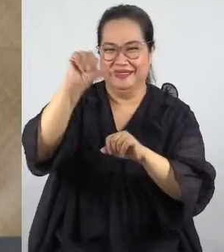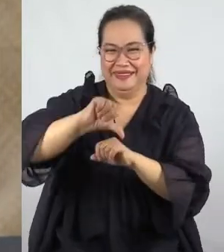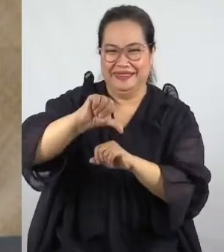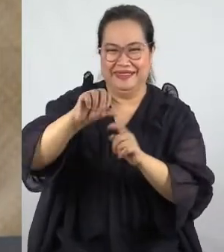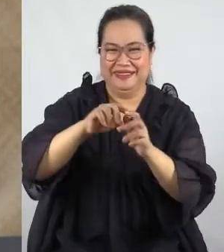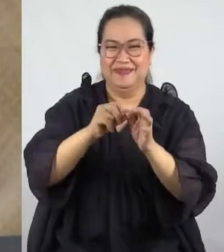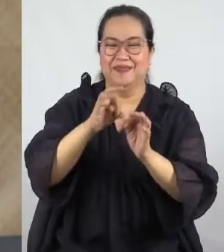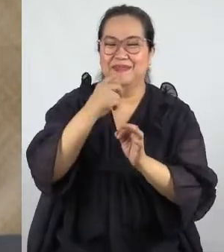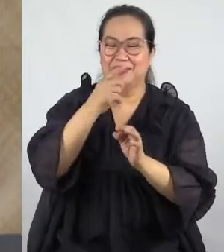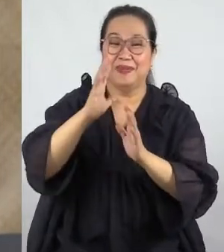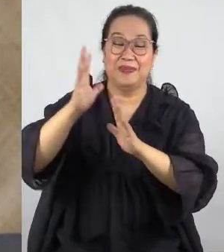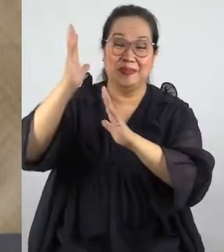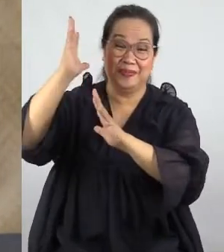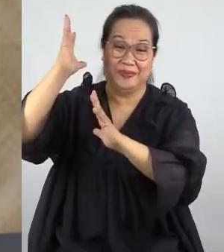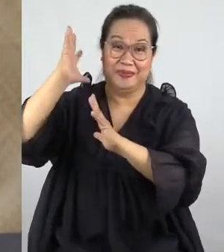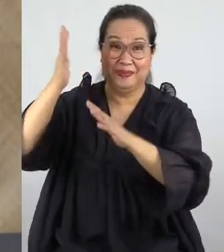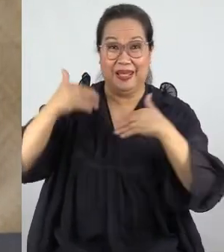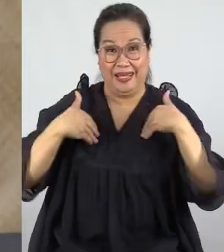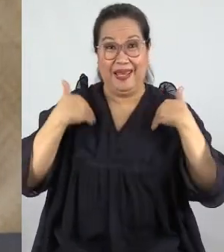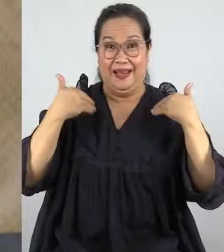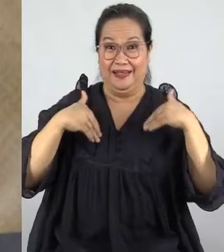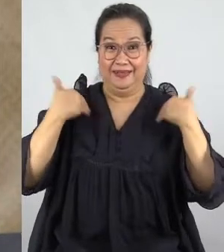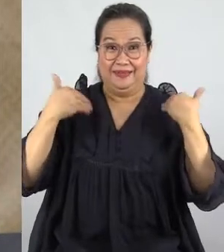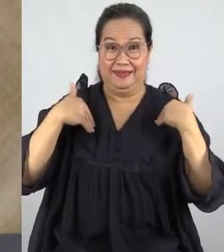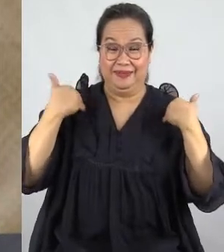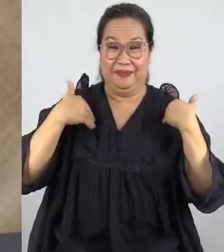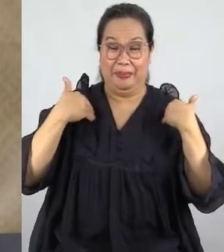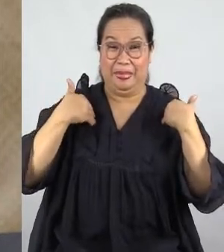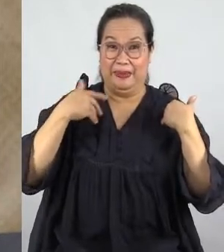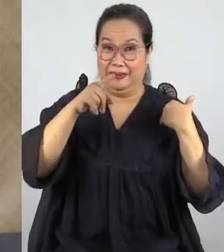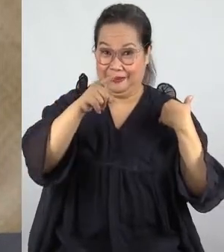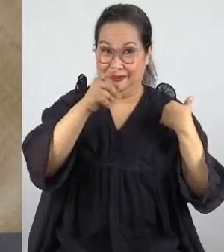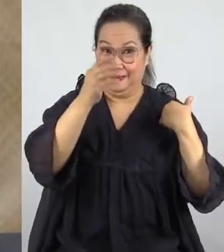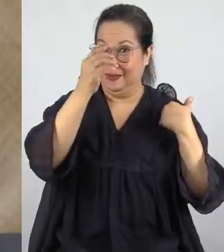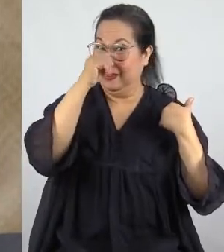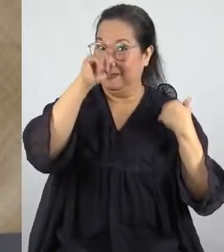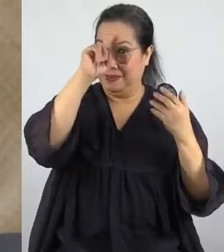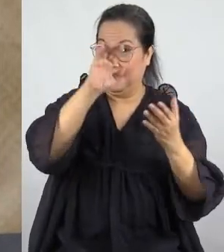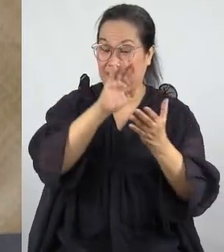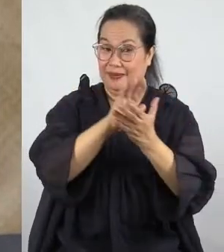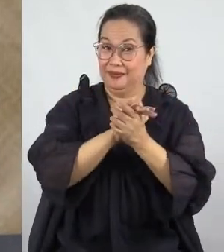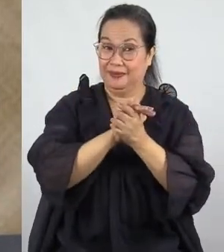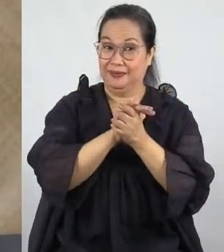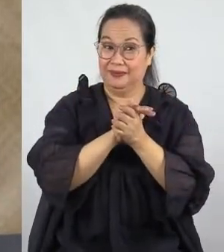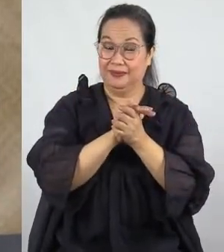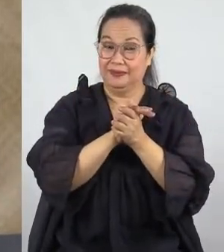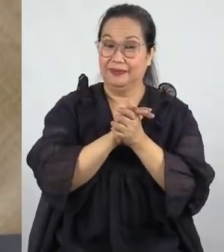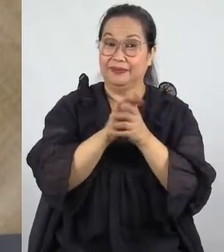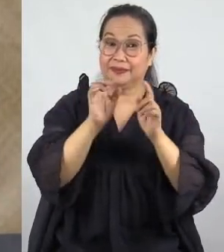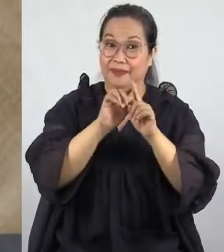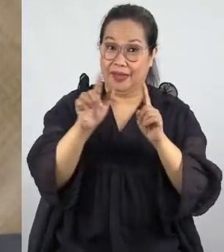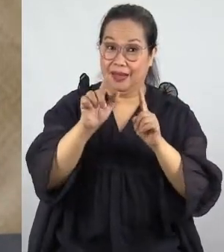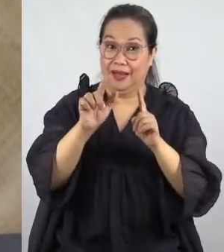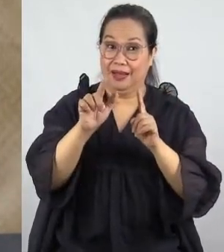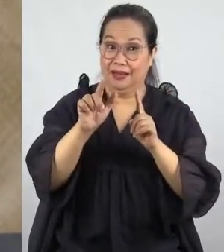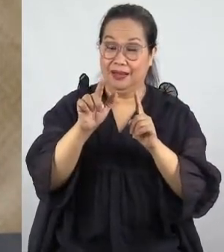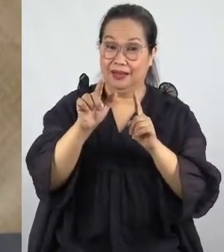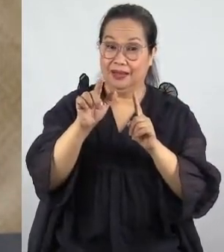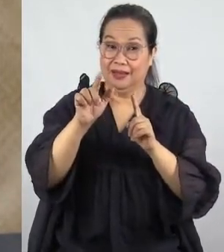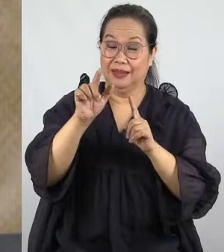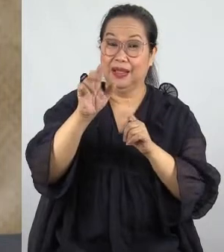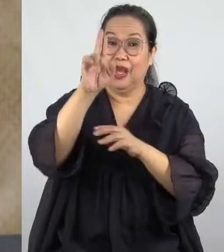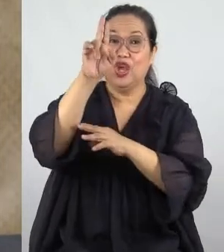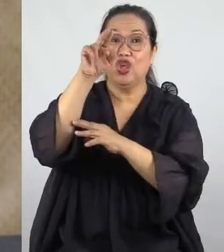Nung mas bata po ako, no? Hindi po kayo maniniwala, pero yung pong academic oval sa